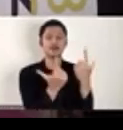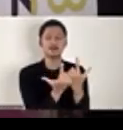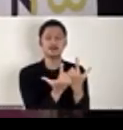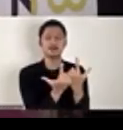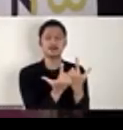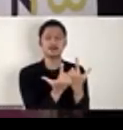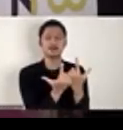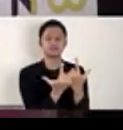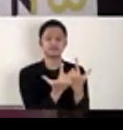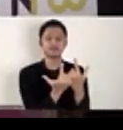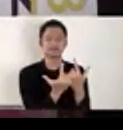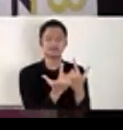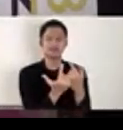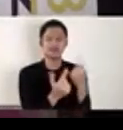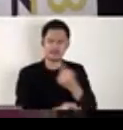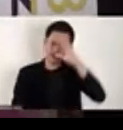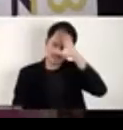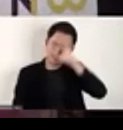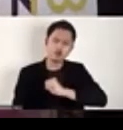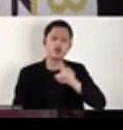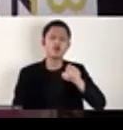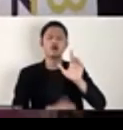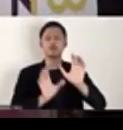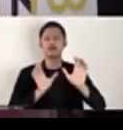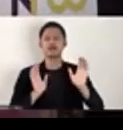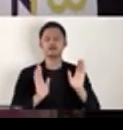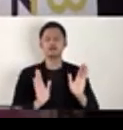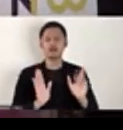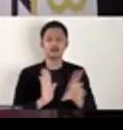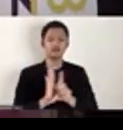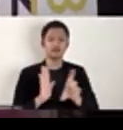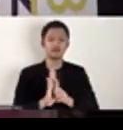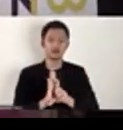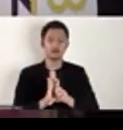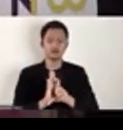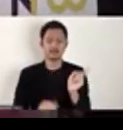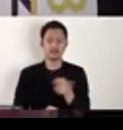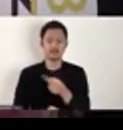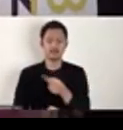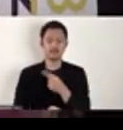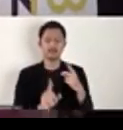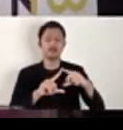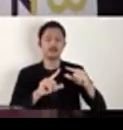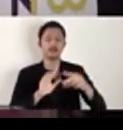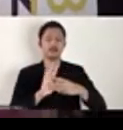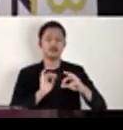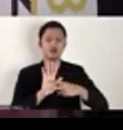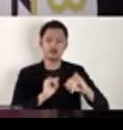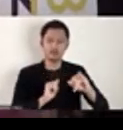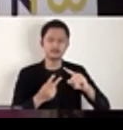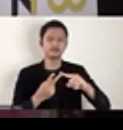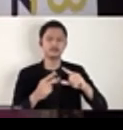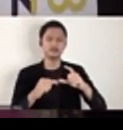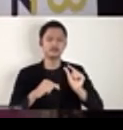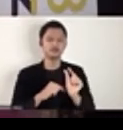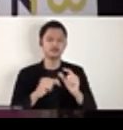kita tahu ada banyak juga yang dilakukan seperti misalnya kami dengan harmoni USB kemudian program juga